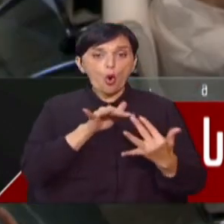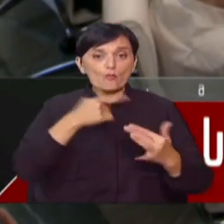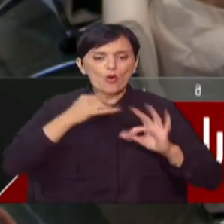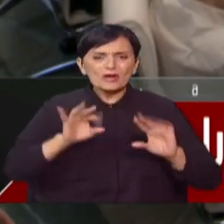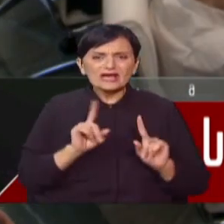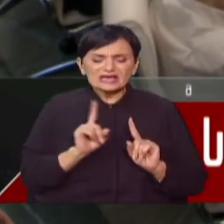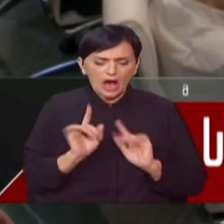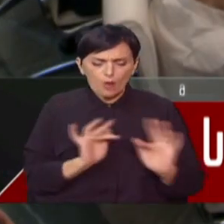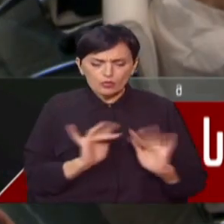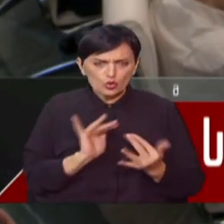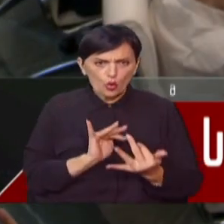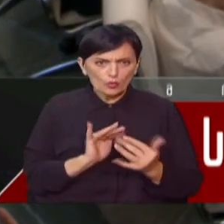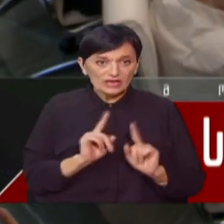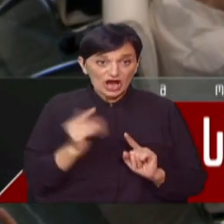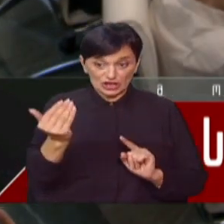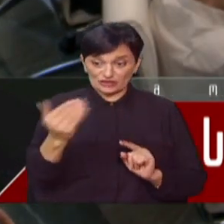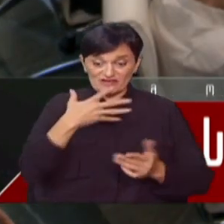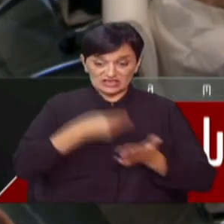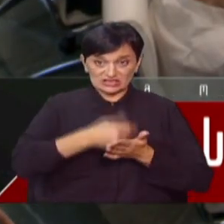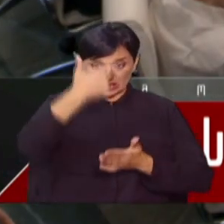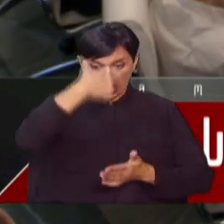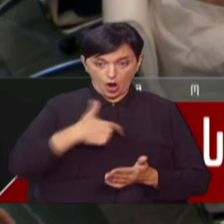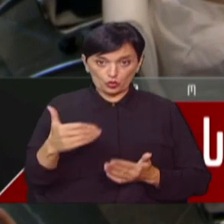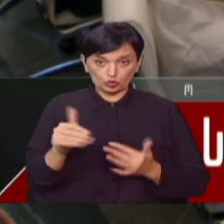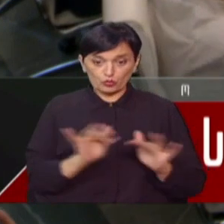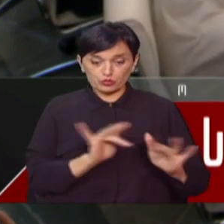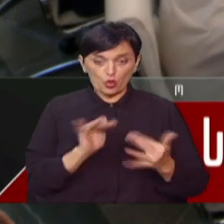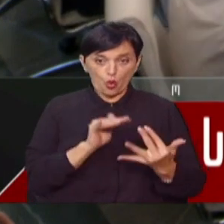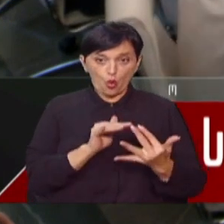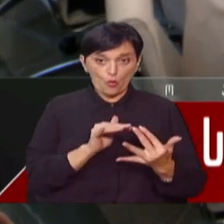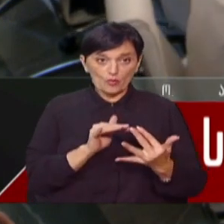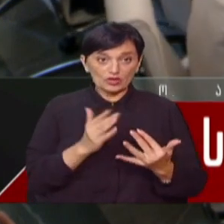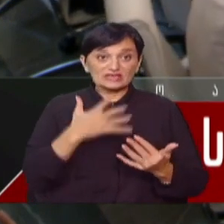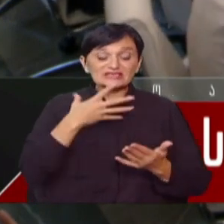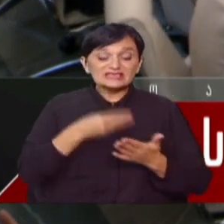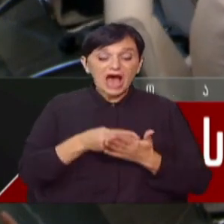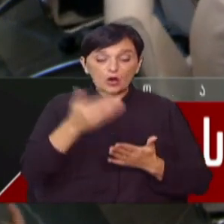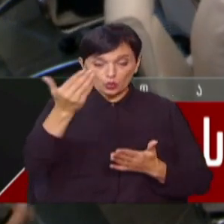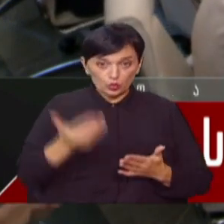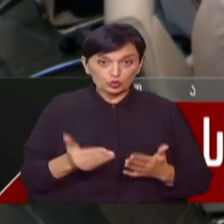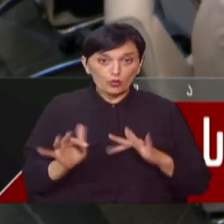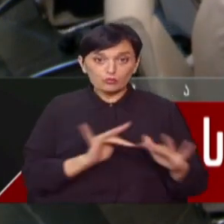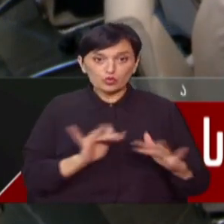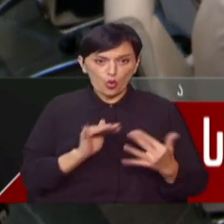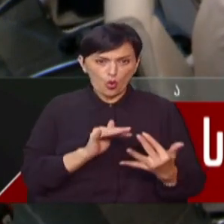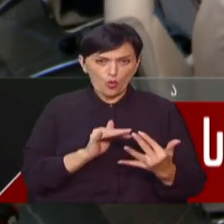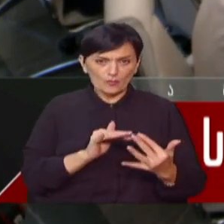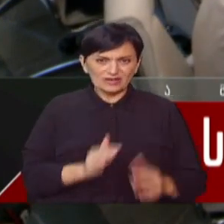რა პროცედურული ომს თქვენ უცხადებთ საკუთარ თავს პროცედურულ ომს? საკუთარ თავს უცხადეთ პროცედურულ